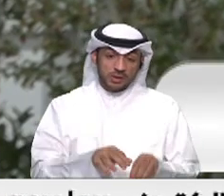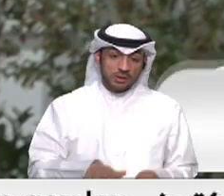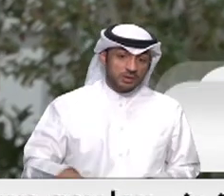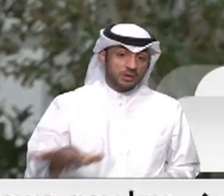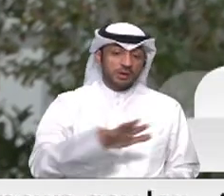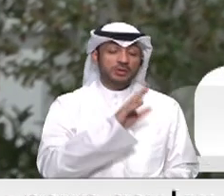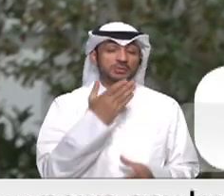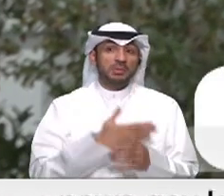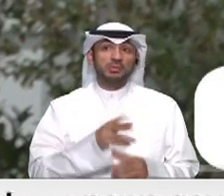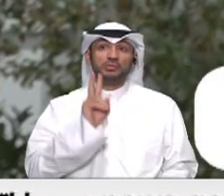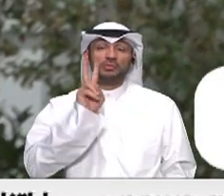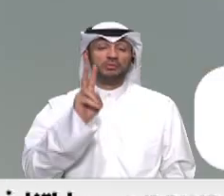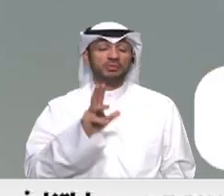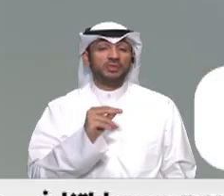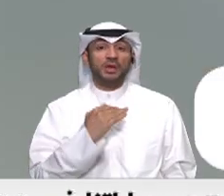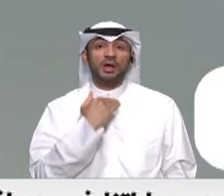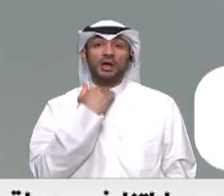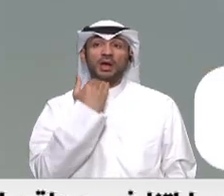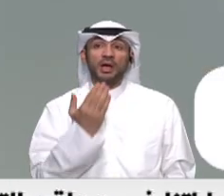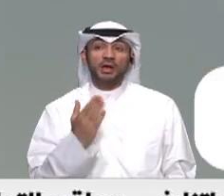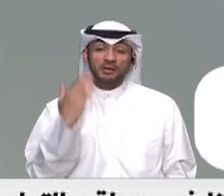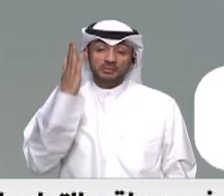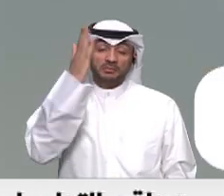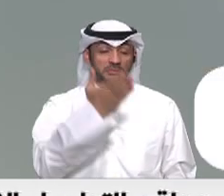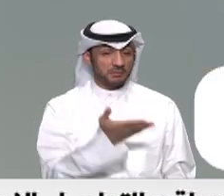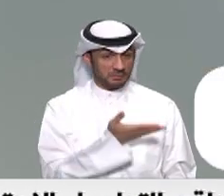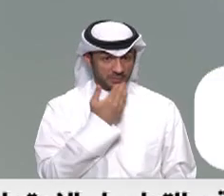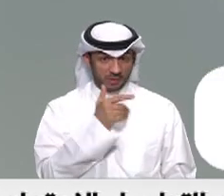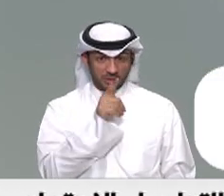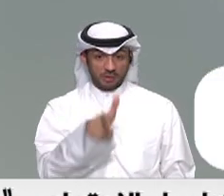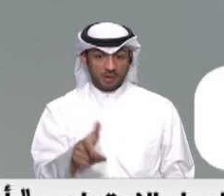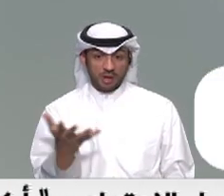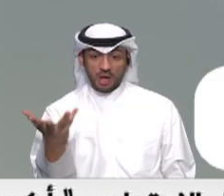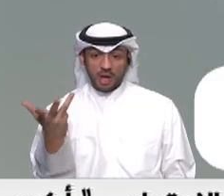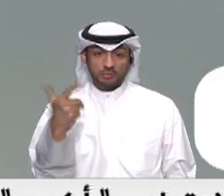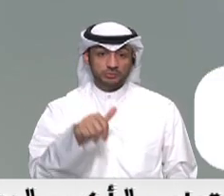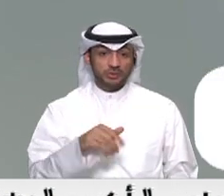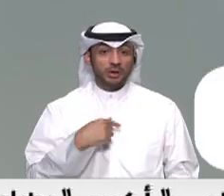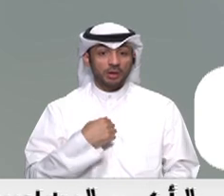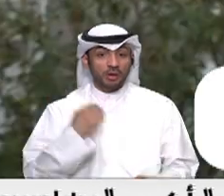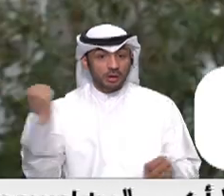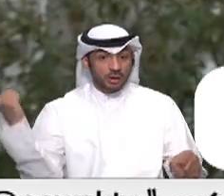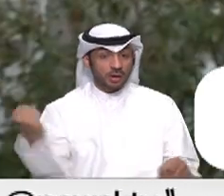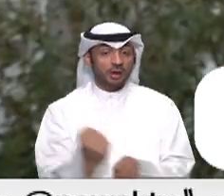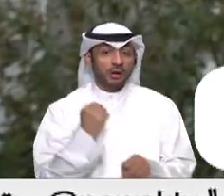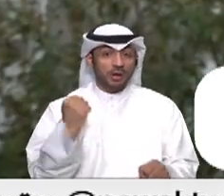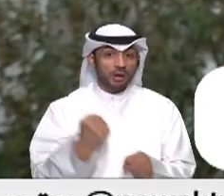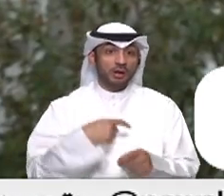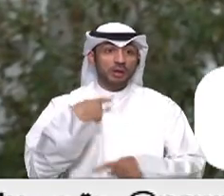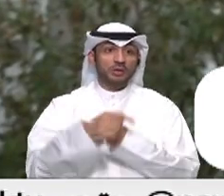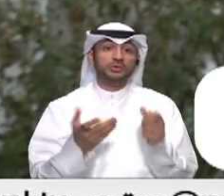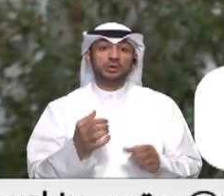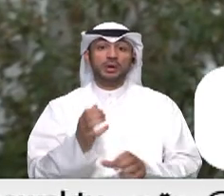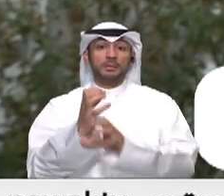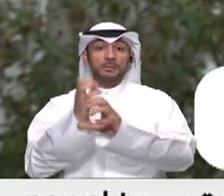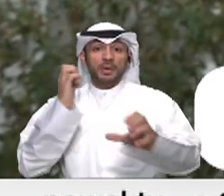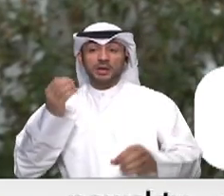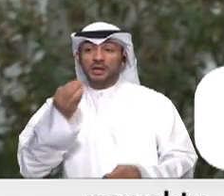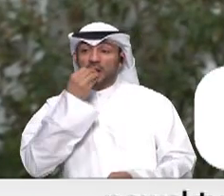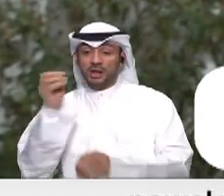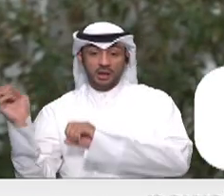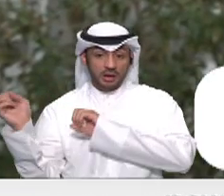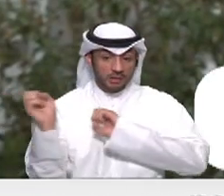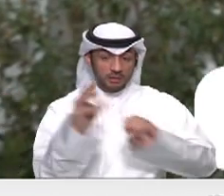أمل ببكرة، ما في أمل بالنهاية. وقتنا خمسة أيام أكتشلي عم نشتغل نحن على نطلع قافلة غذائية مع